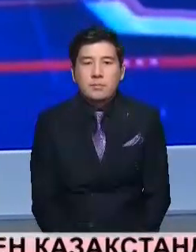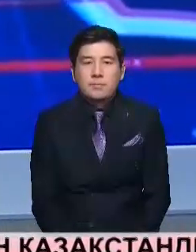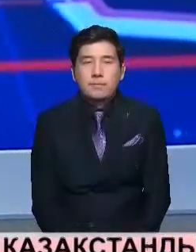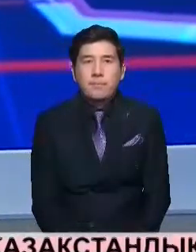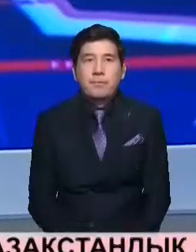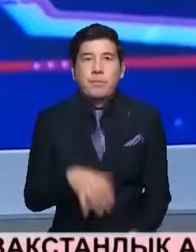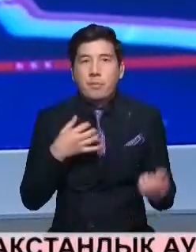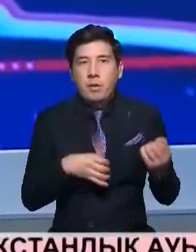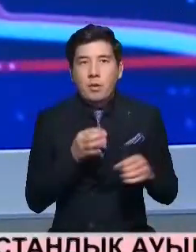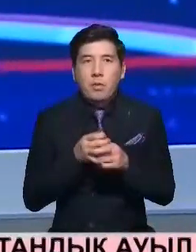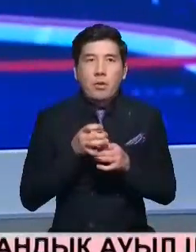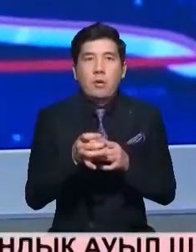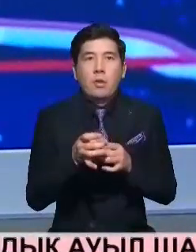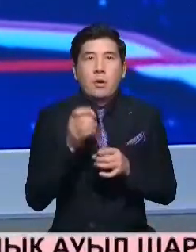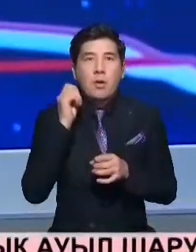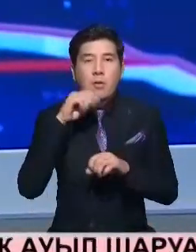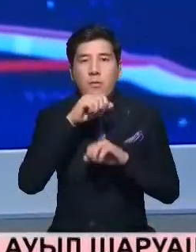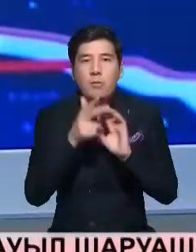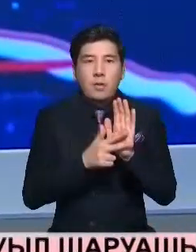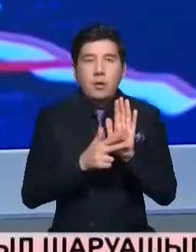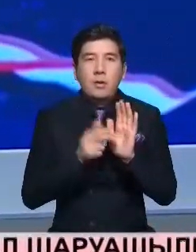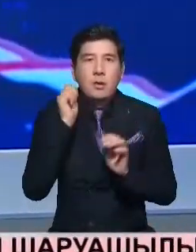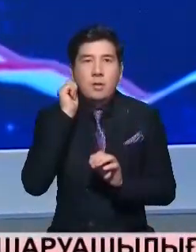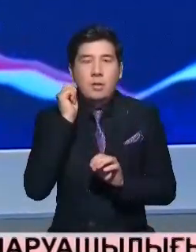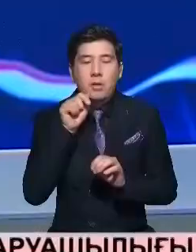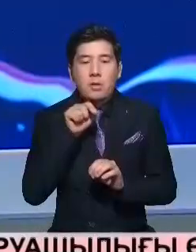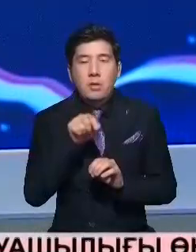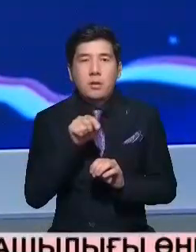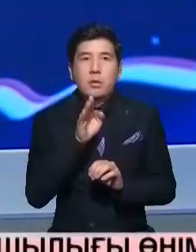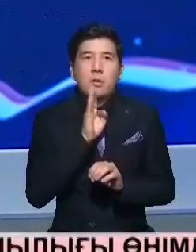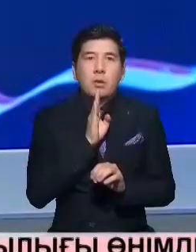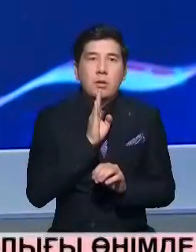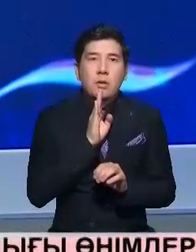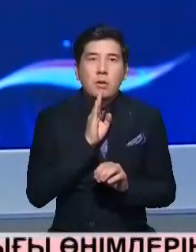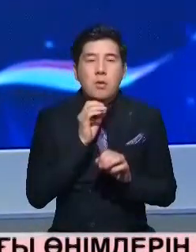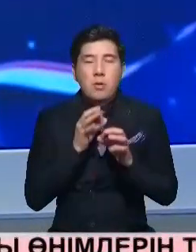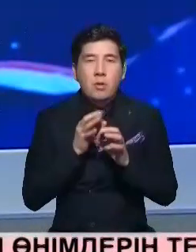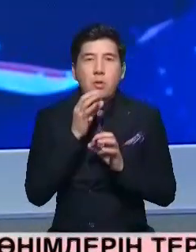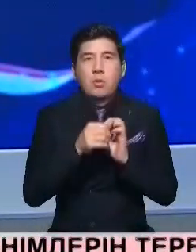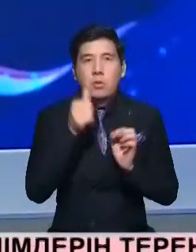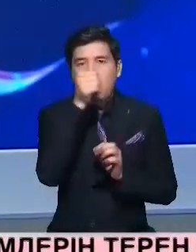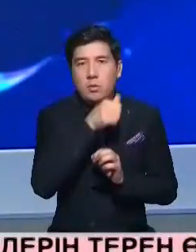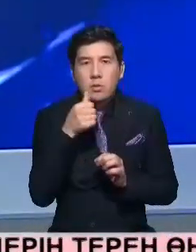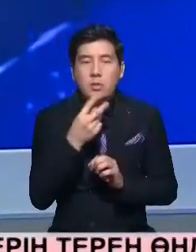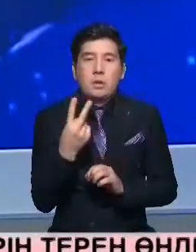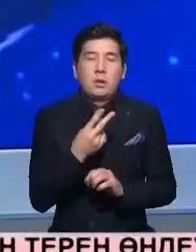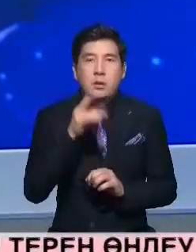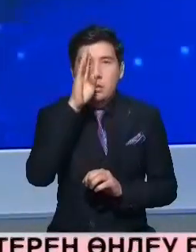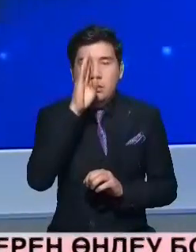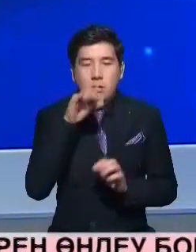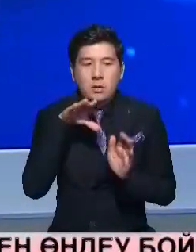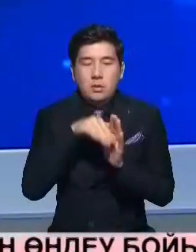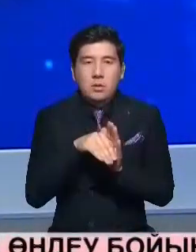Жамбыл облысында кәмелет жасына жетпеген қаршадай қызға ағайындылар жылдар бойы қорлық көрсетіп келген. Екі жігіттің бірі ұсталғанмен,